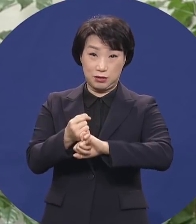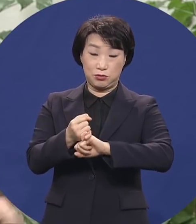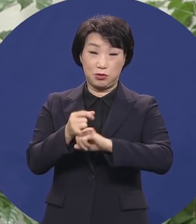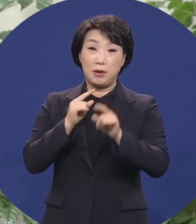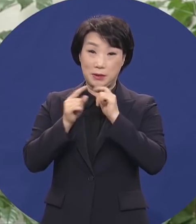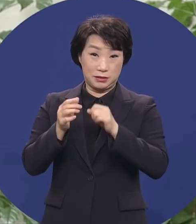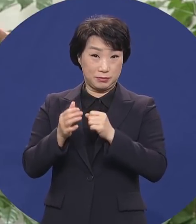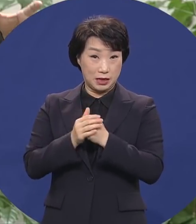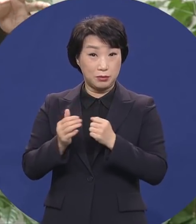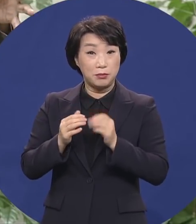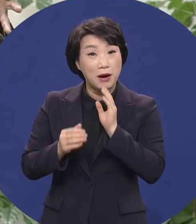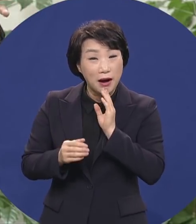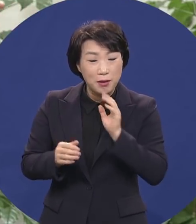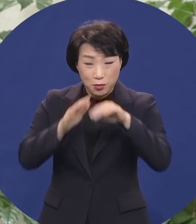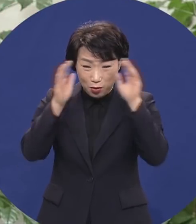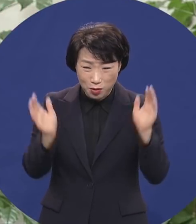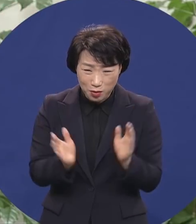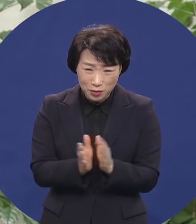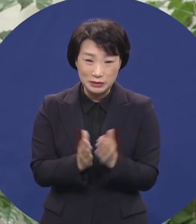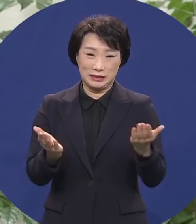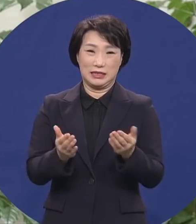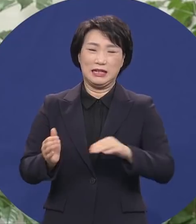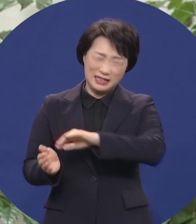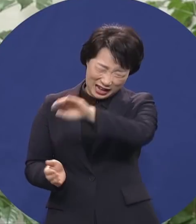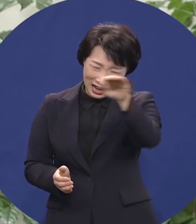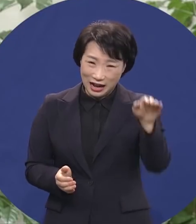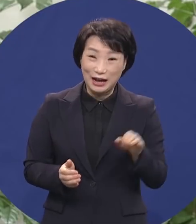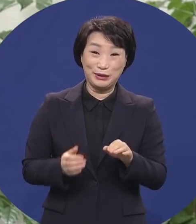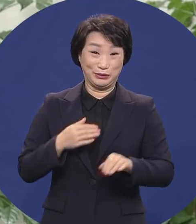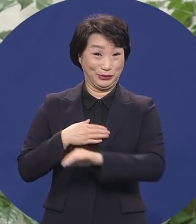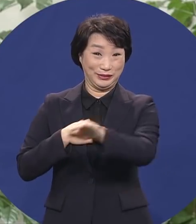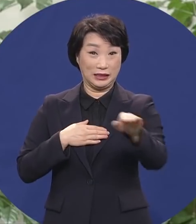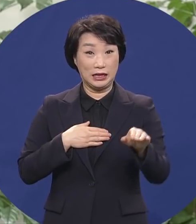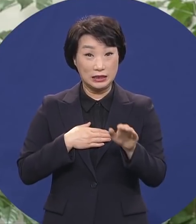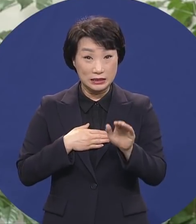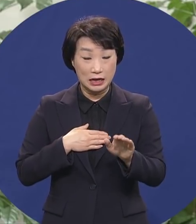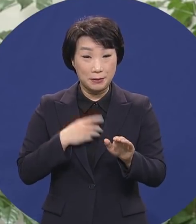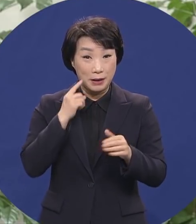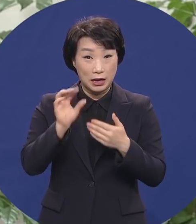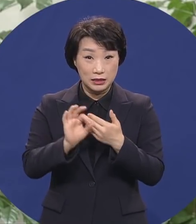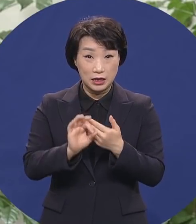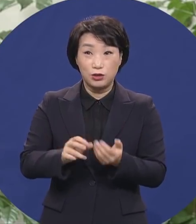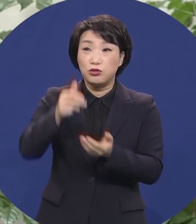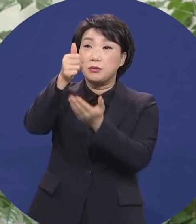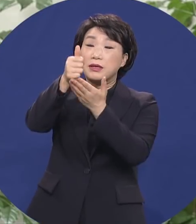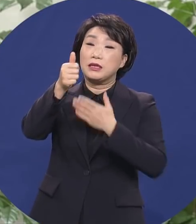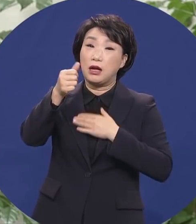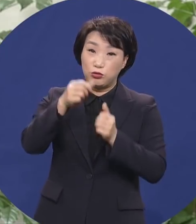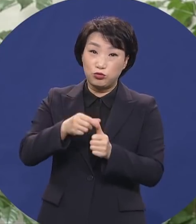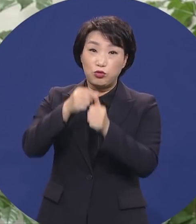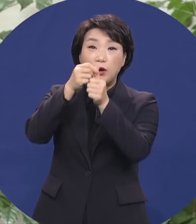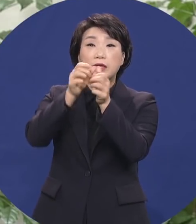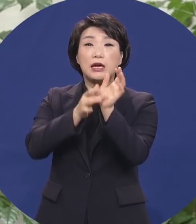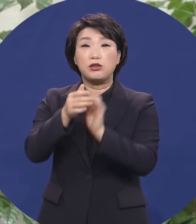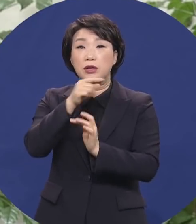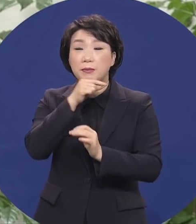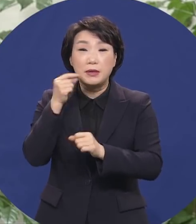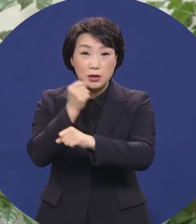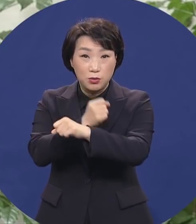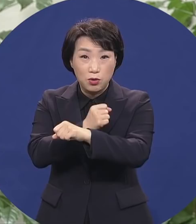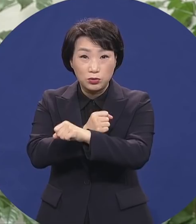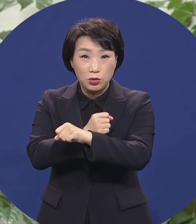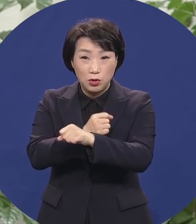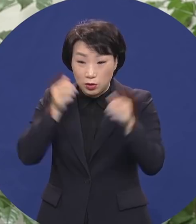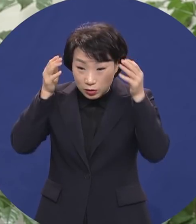때문에. 매사가 다 우리가 만약에 주님이 날 구원하신 피의